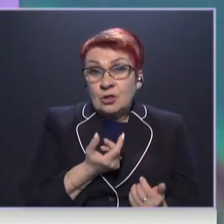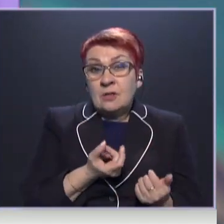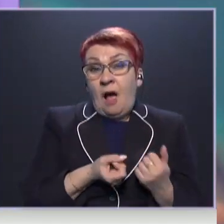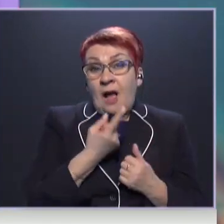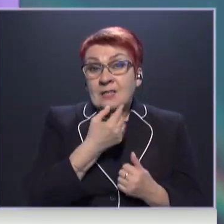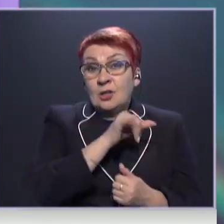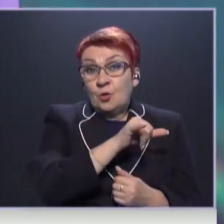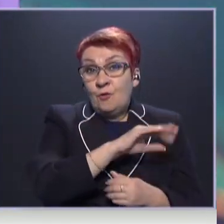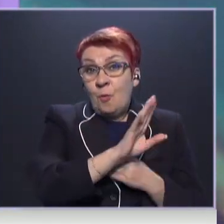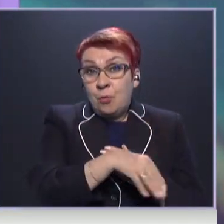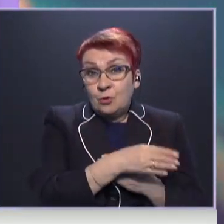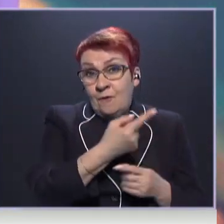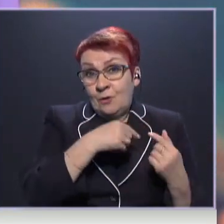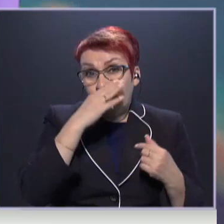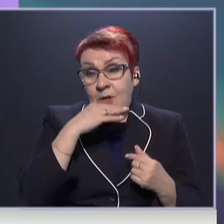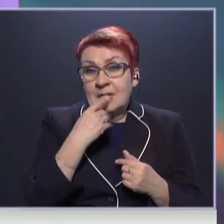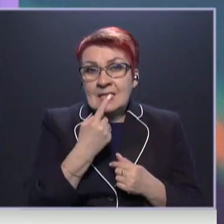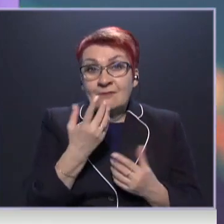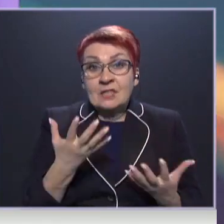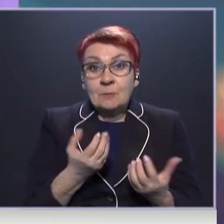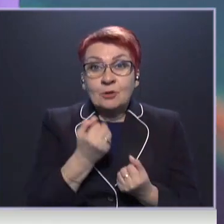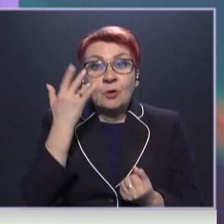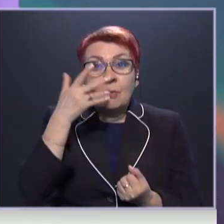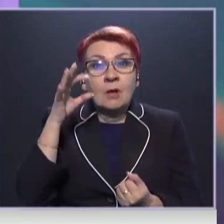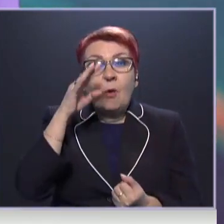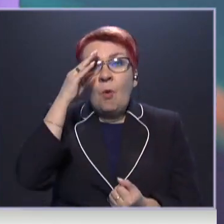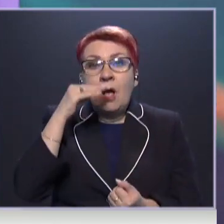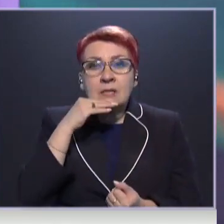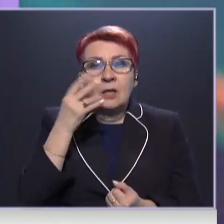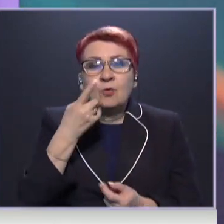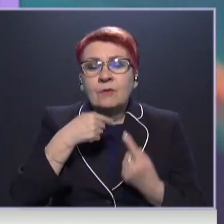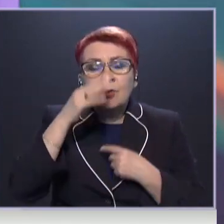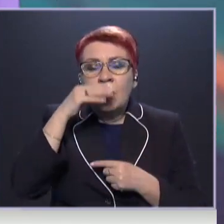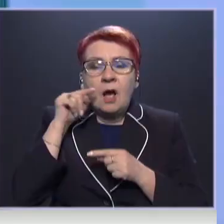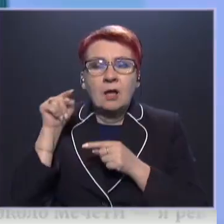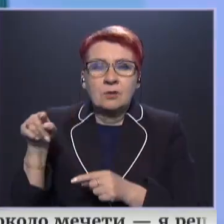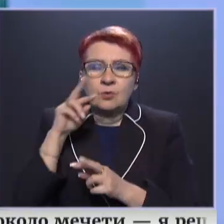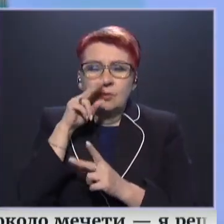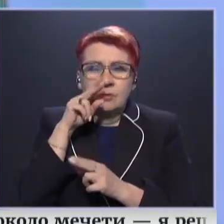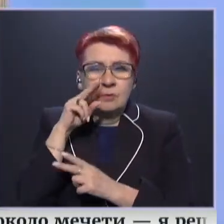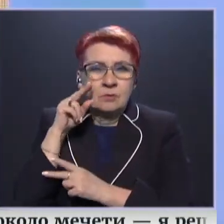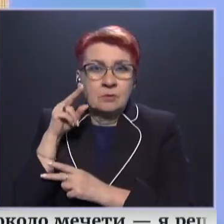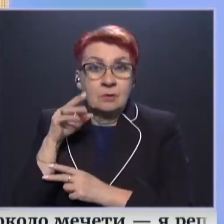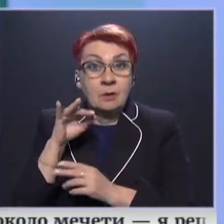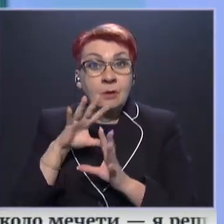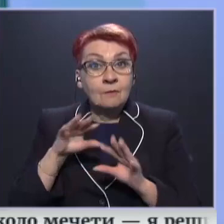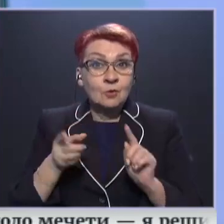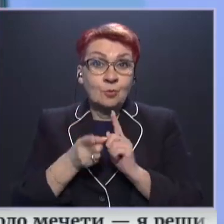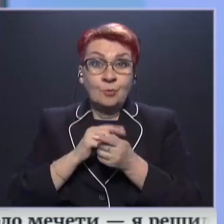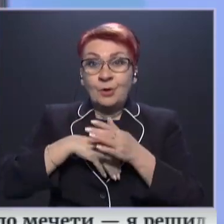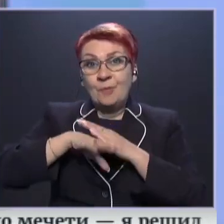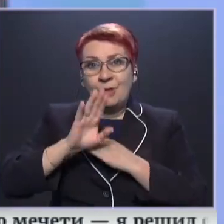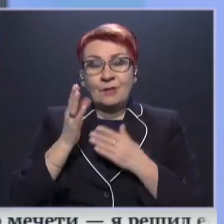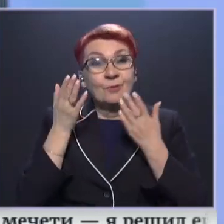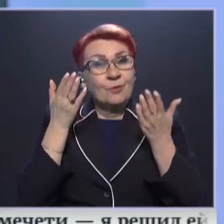что в конце концов единственное, что его спасло, это вот мысль об отце, что нужно вернуться к нему. И тогда все переменилось.